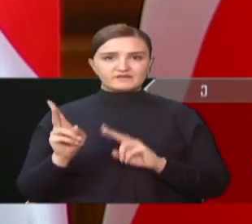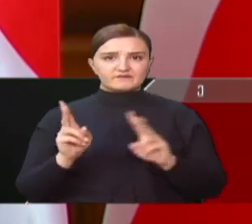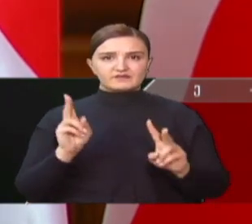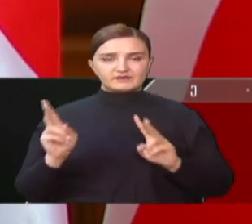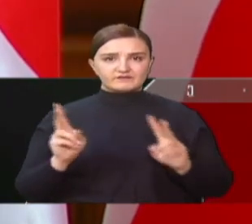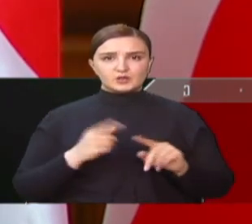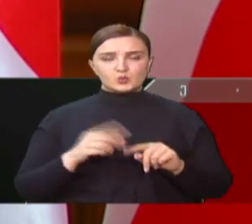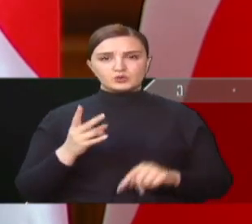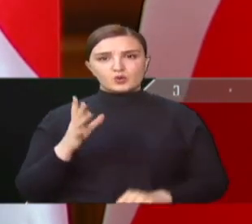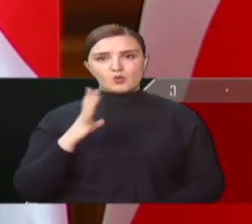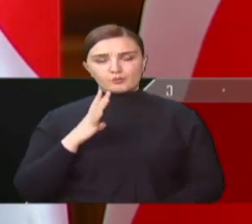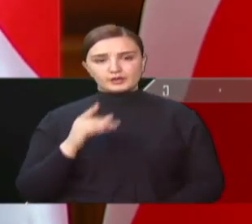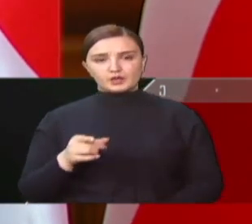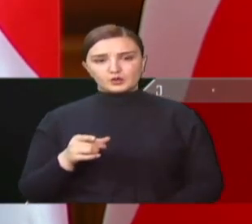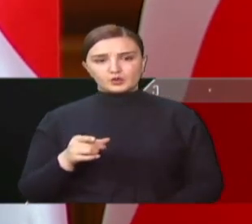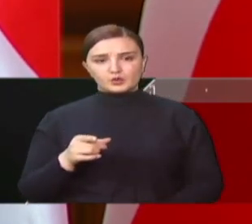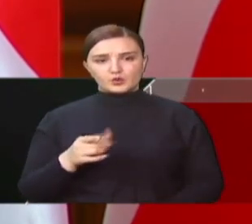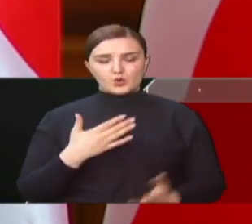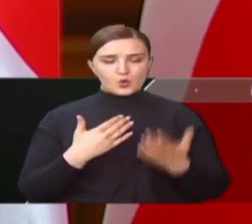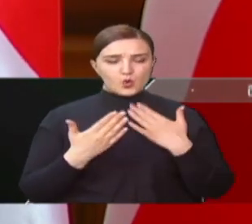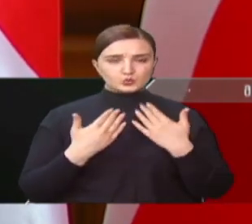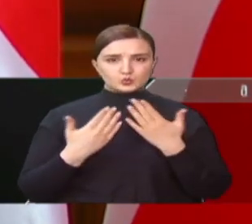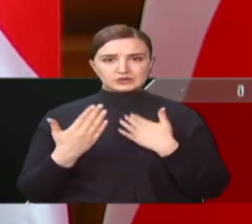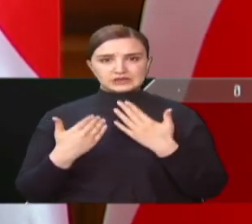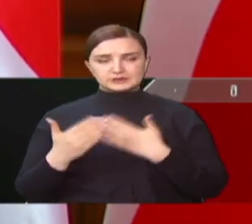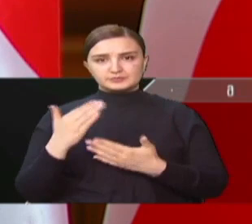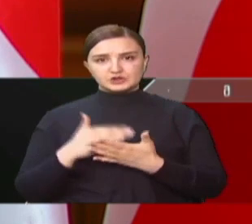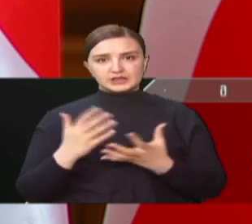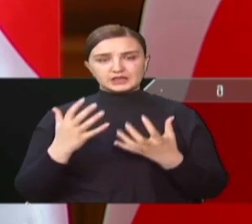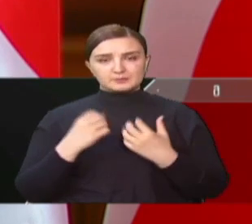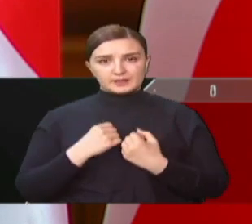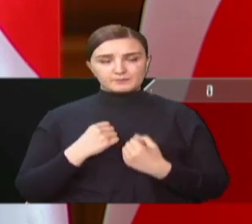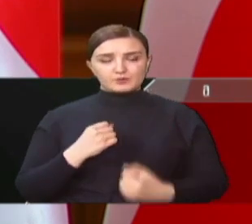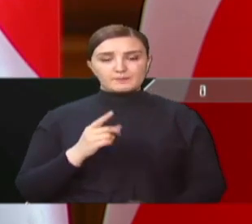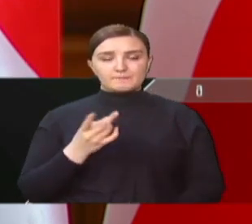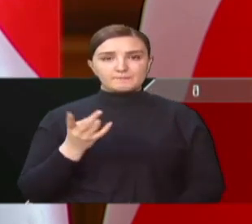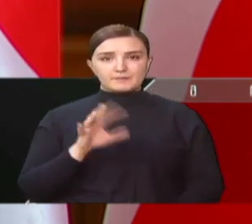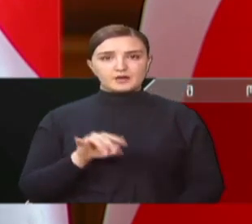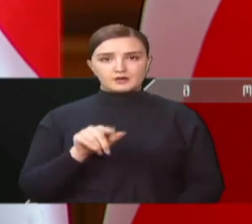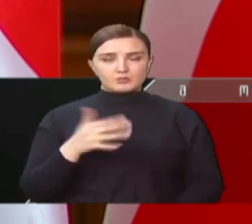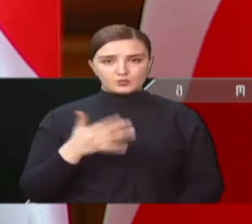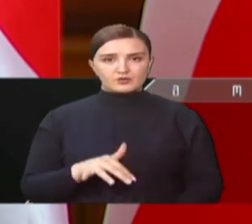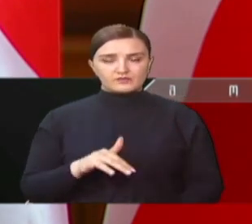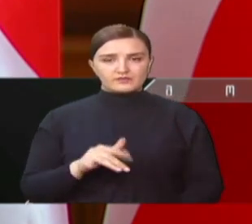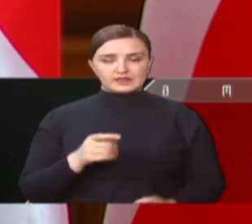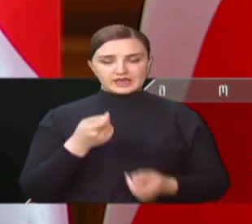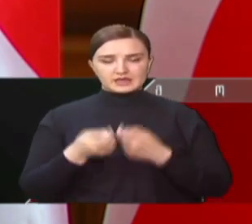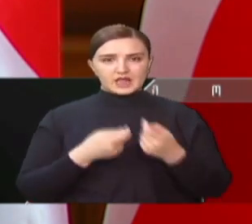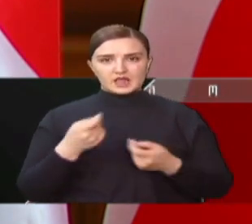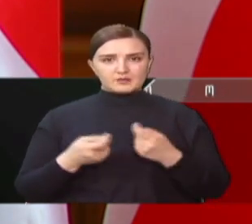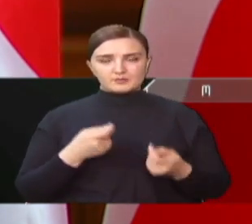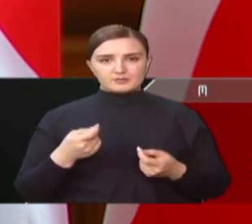ești un copil, o consultație, vise, de gat, mirebuli, m-a grămesu că aris detalii,